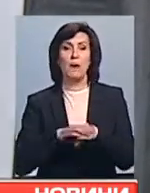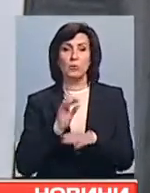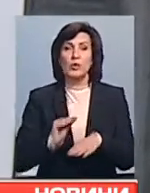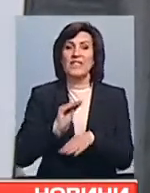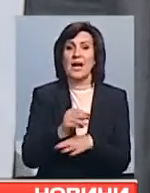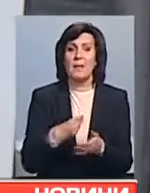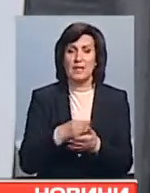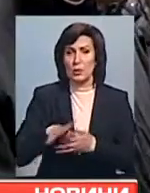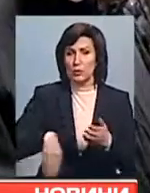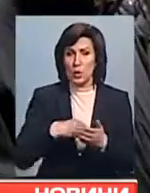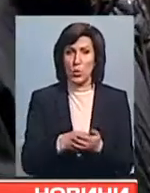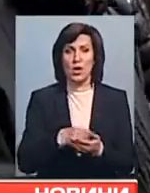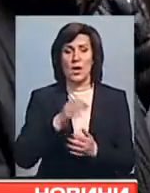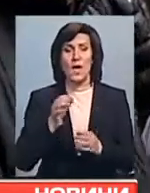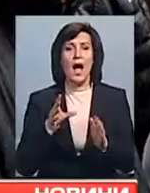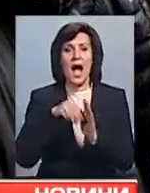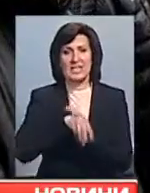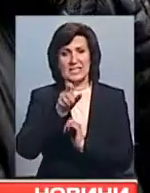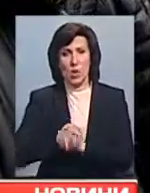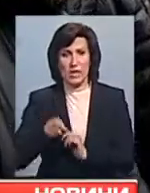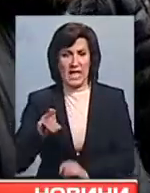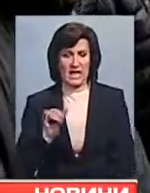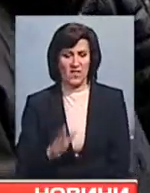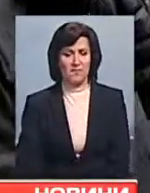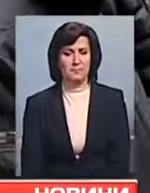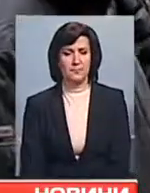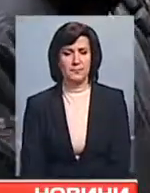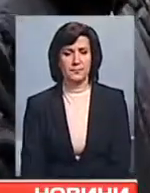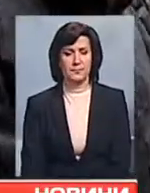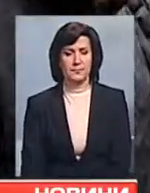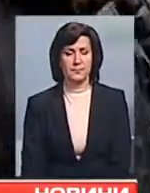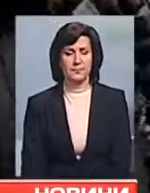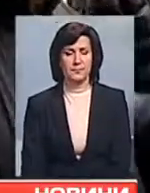докапіталізовано за рахунок акціонерів. Роман Ковтун, Олександр Колосов, Перший національний.